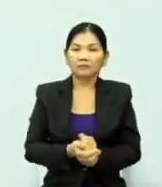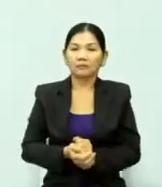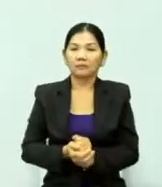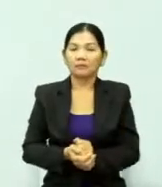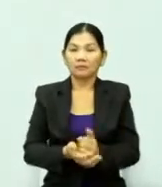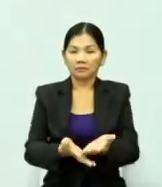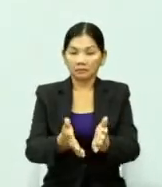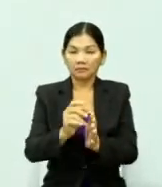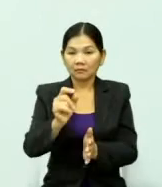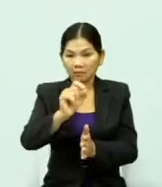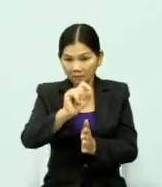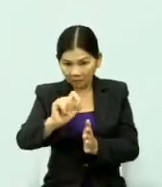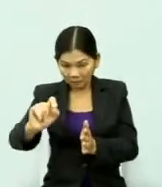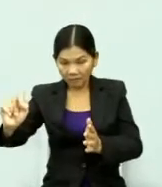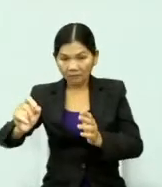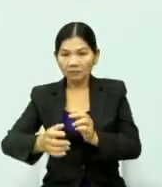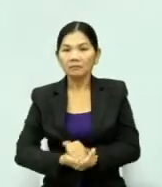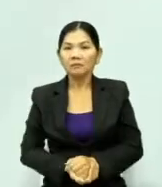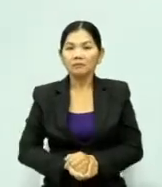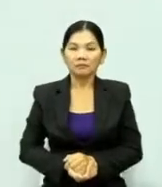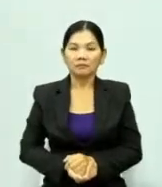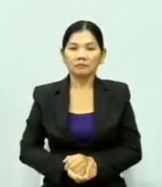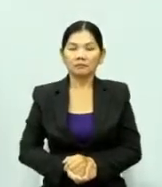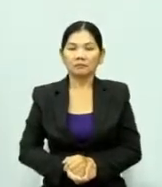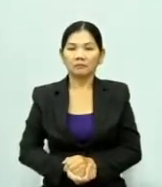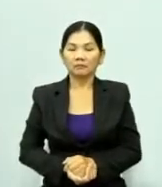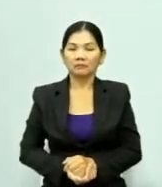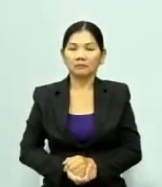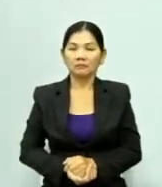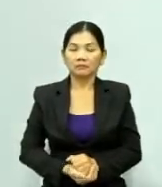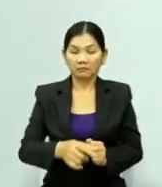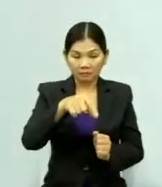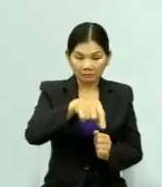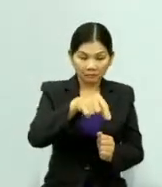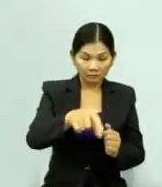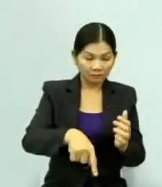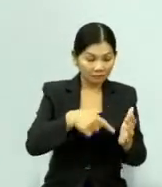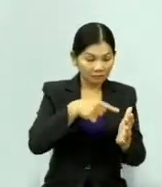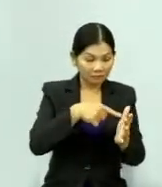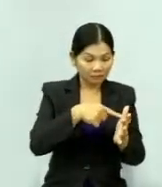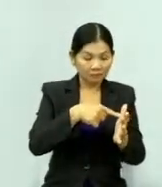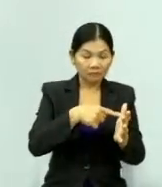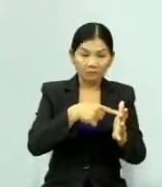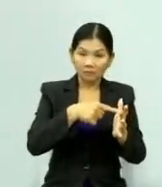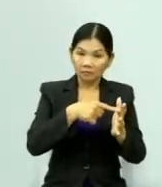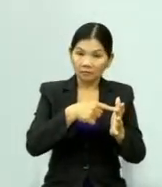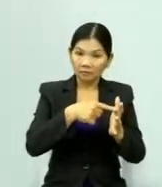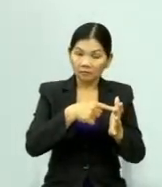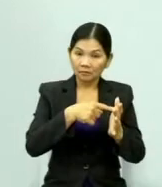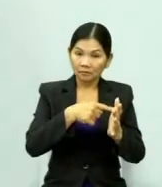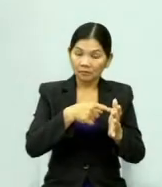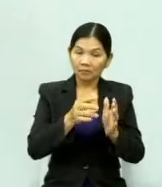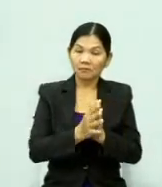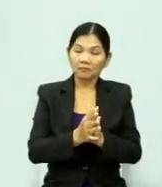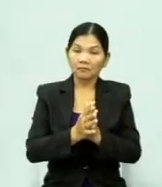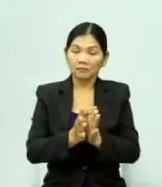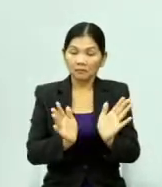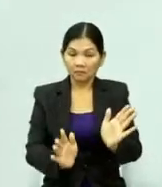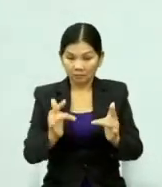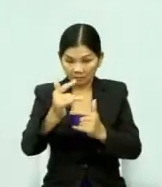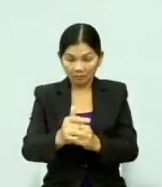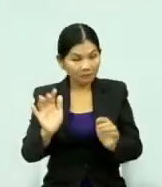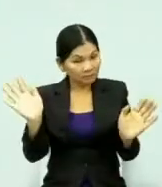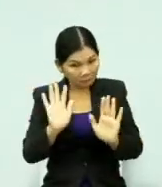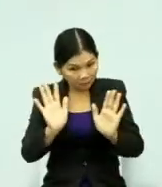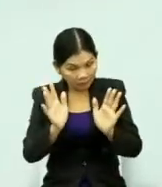nè kêu ai con sạch sẽ nó cứ con sạch sẽ có ấy nè ập sạch sẽ đã khăn ông bỏ với con á